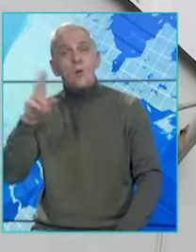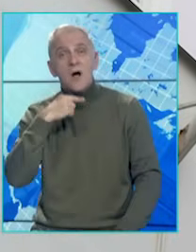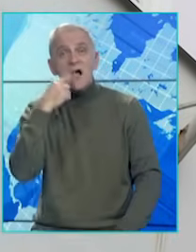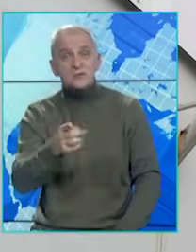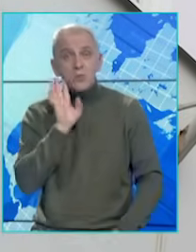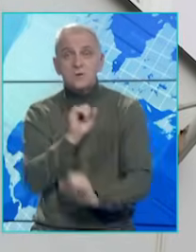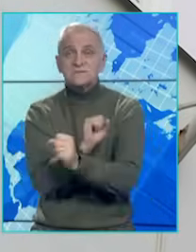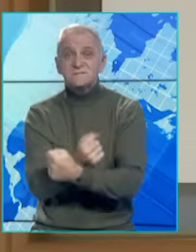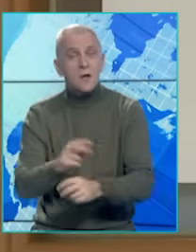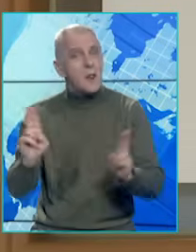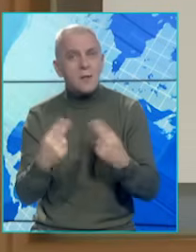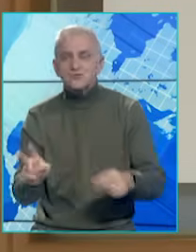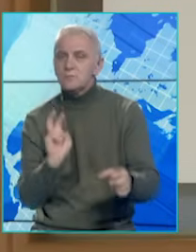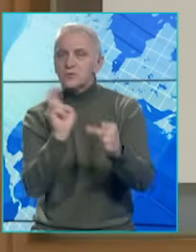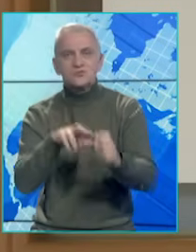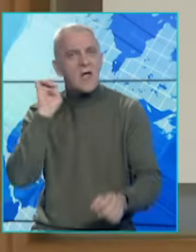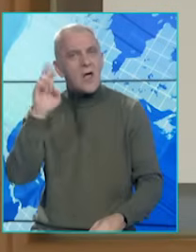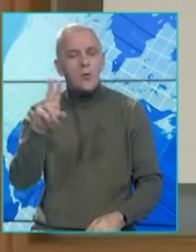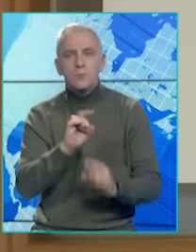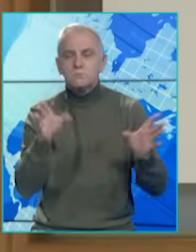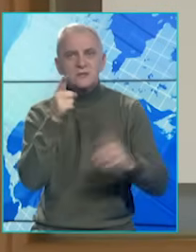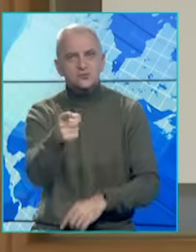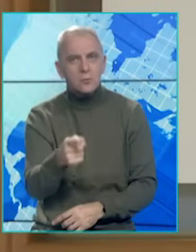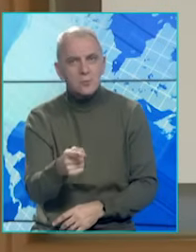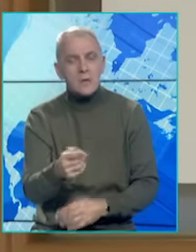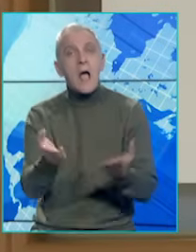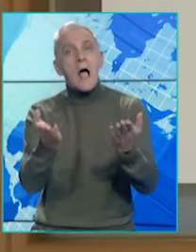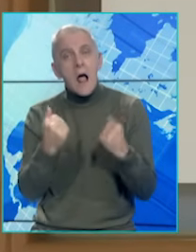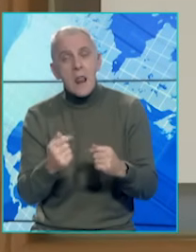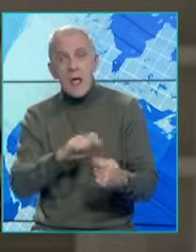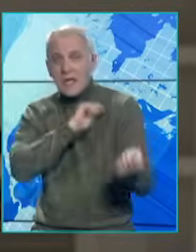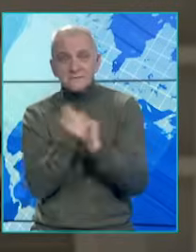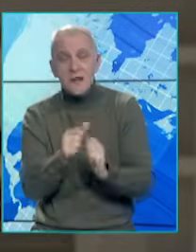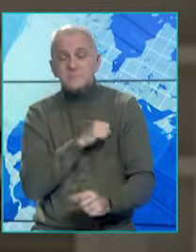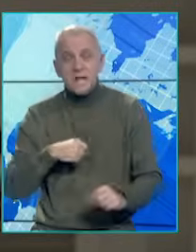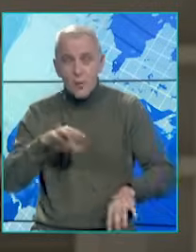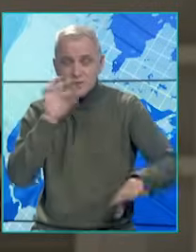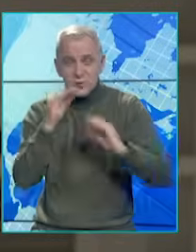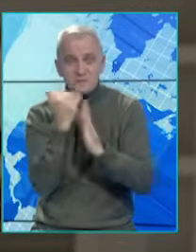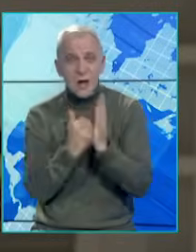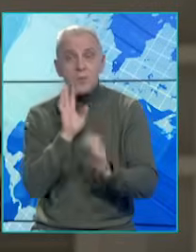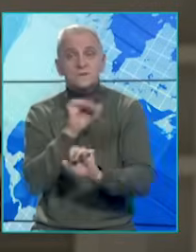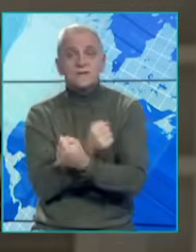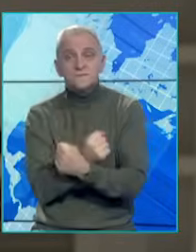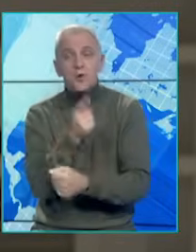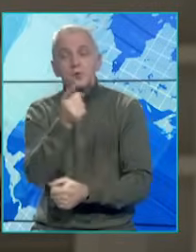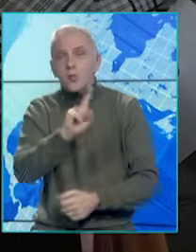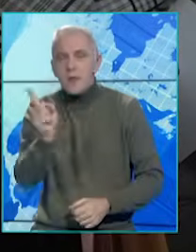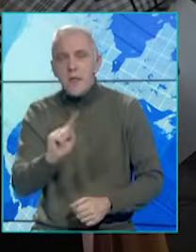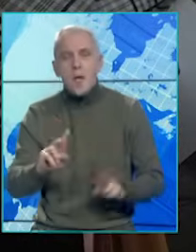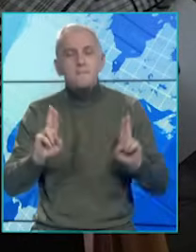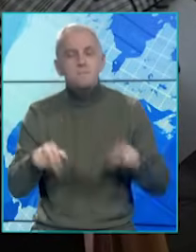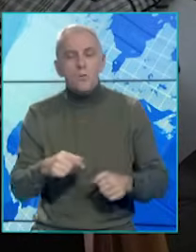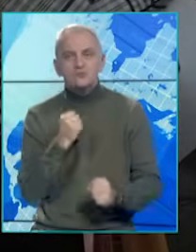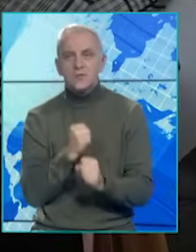naglasila da se Bosna i Hercegovina ne može pridružiti Uniji bez toga. Međutim, izmjenama samo izbornog zakona Bosne i Hercegovine to nije